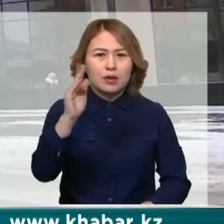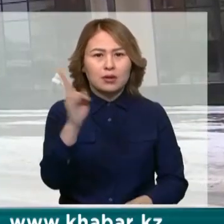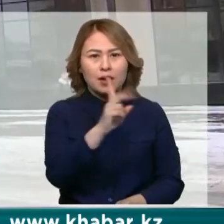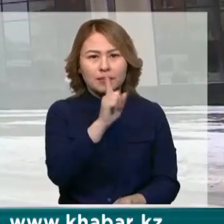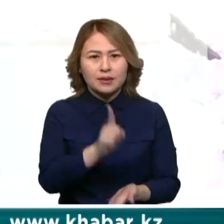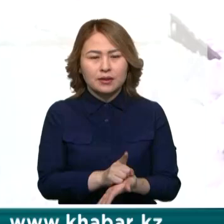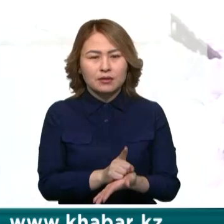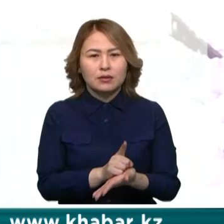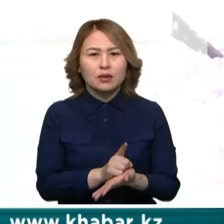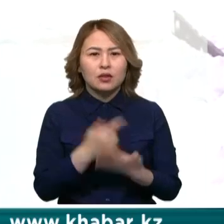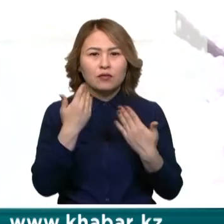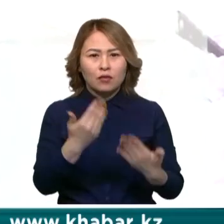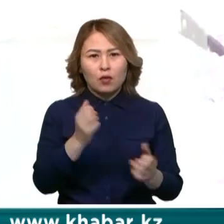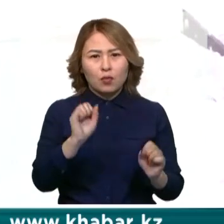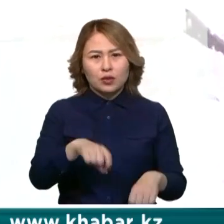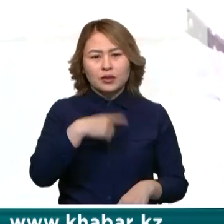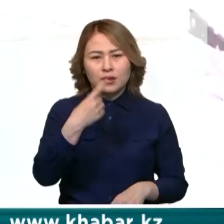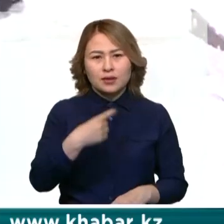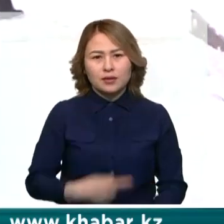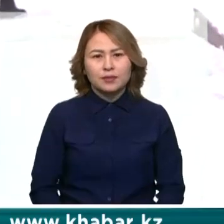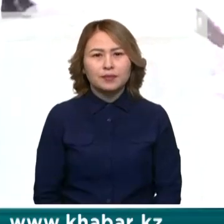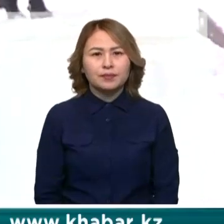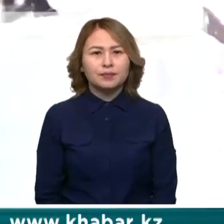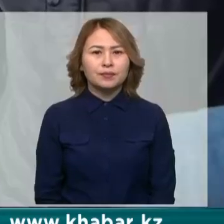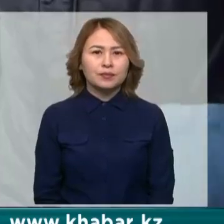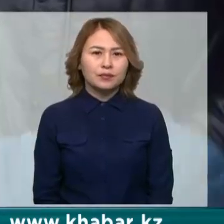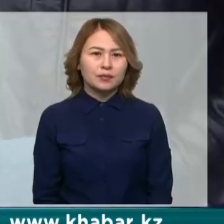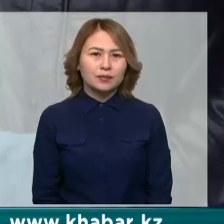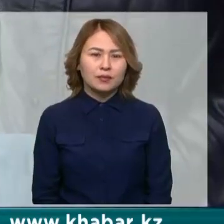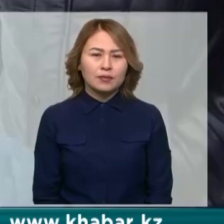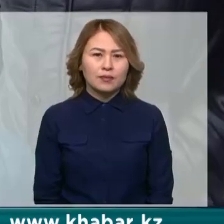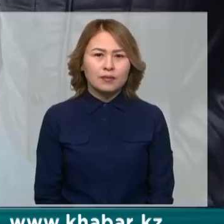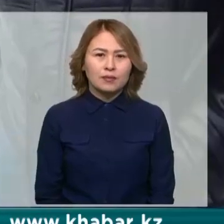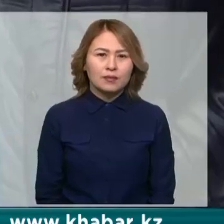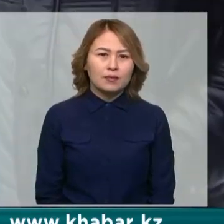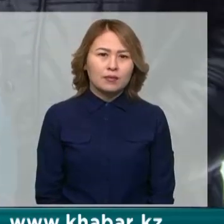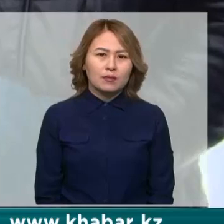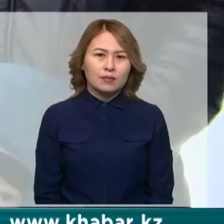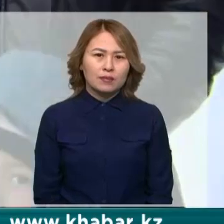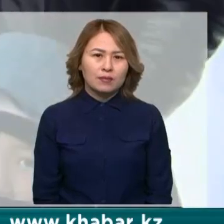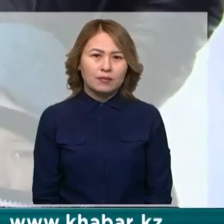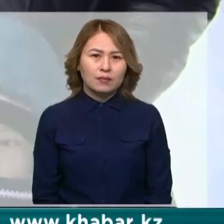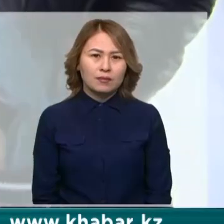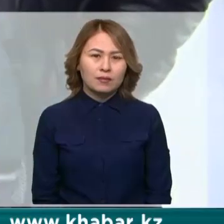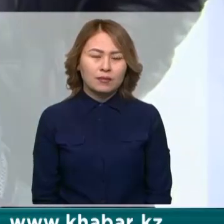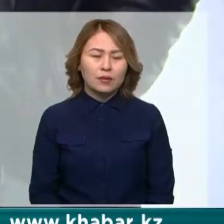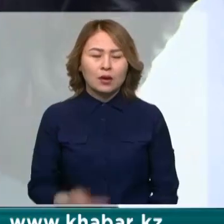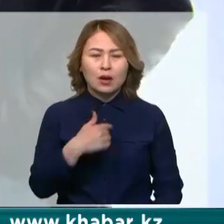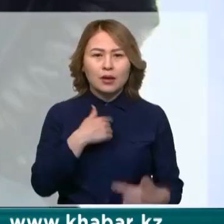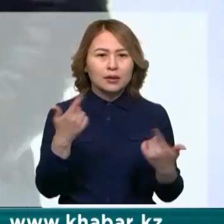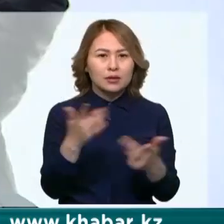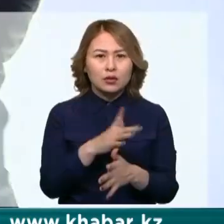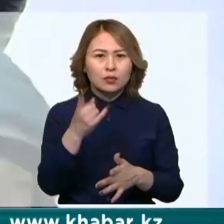нақыл соған дәлел дейді қала тұрғындары. Жоқ, келіспеймін. Неге бірінші орында тұр деп айта алмаймын.